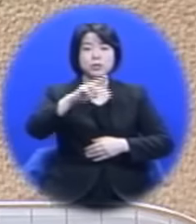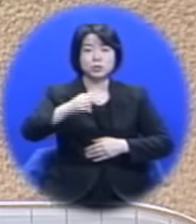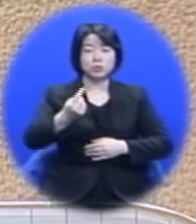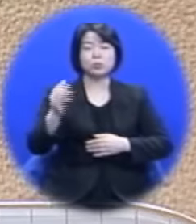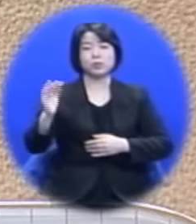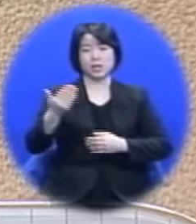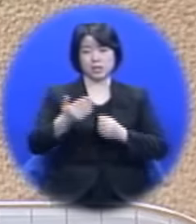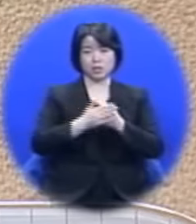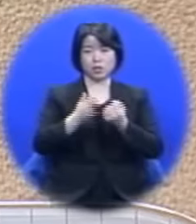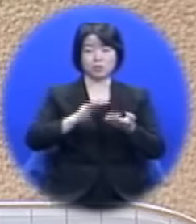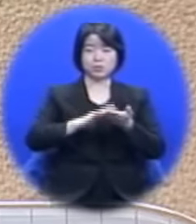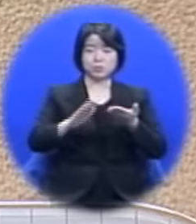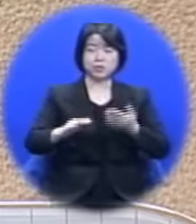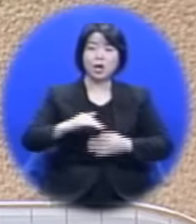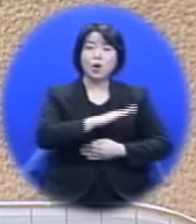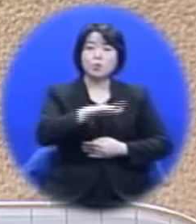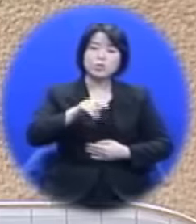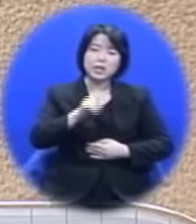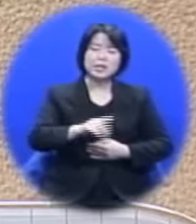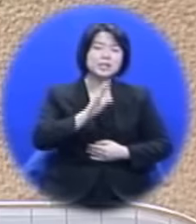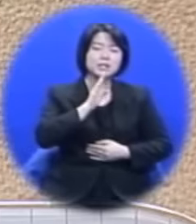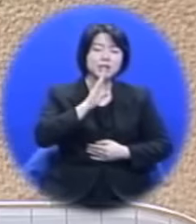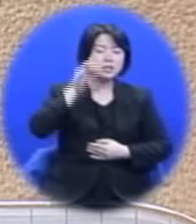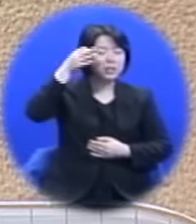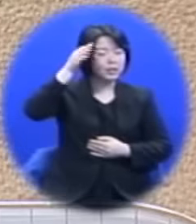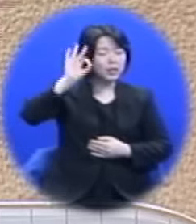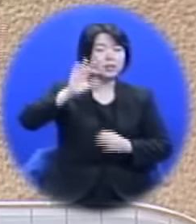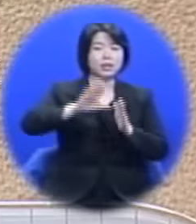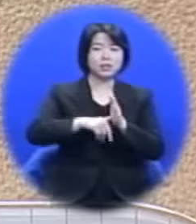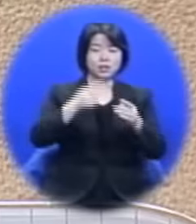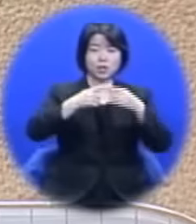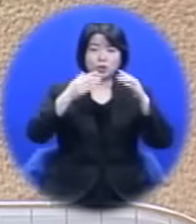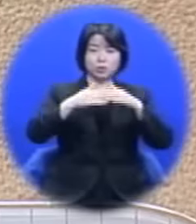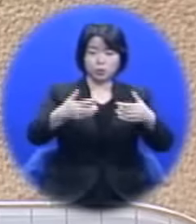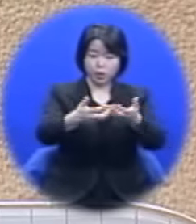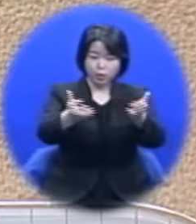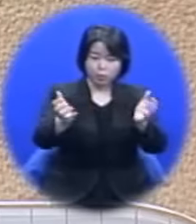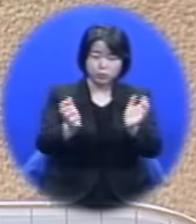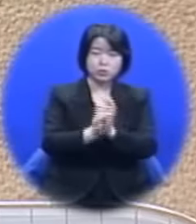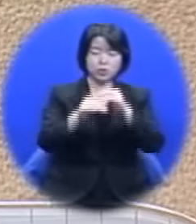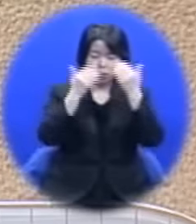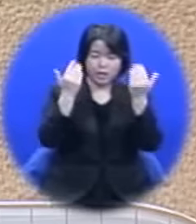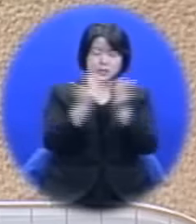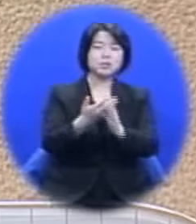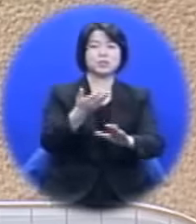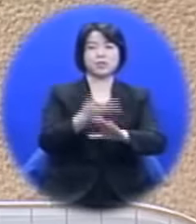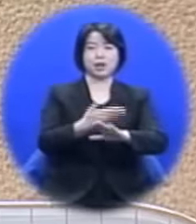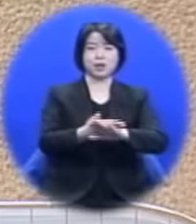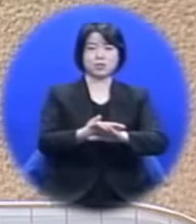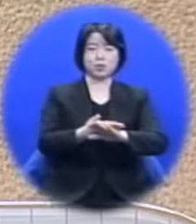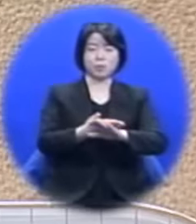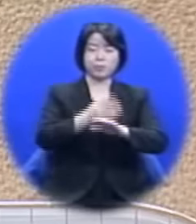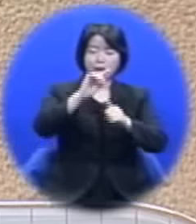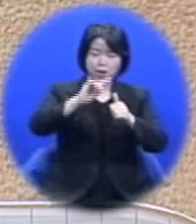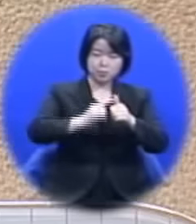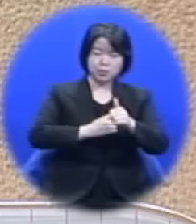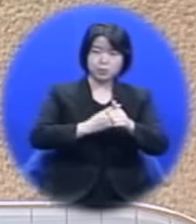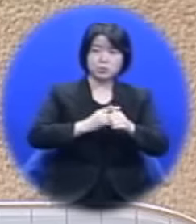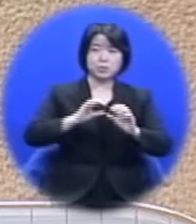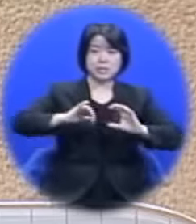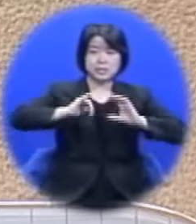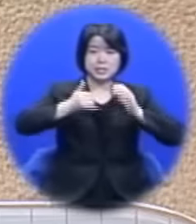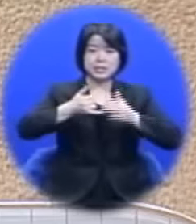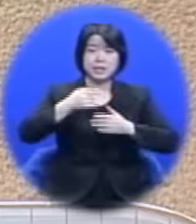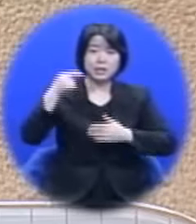되시니까 우리가이 사실을 깨달을 때 교회 공동체는 완전히 달라져요 비로소 세상에 소금이 되고 빛이